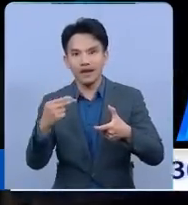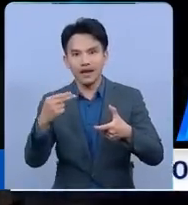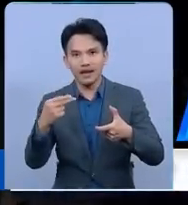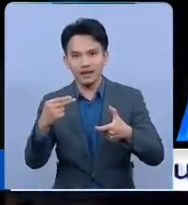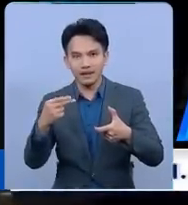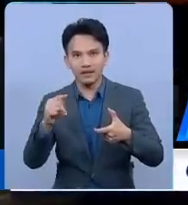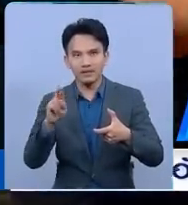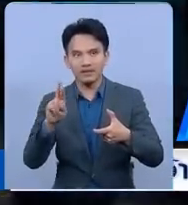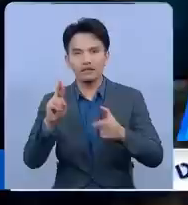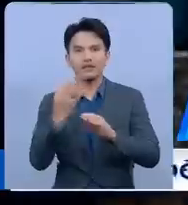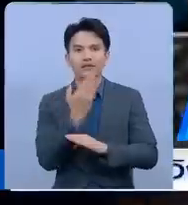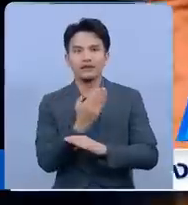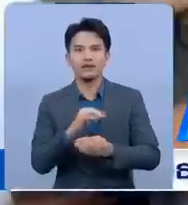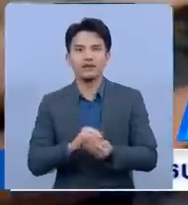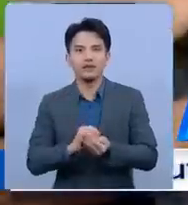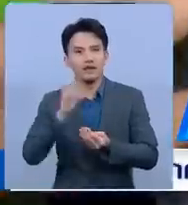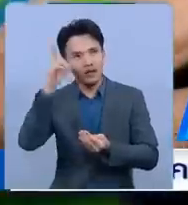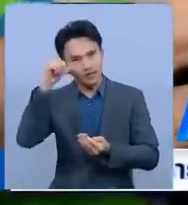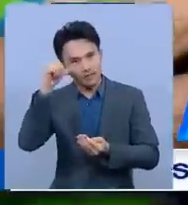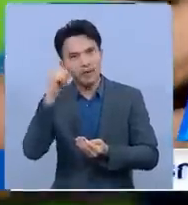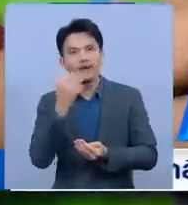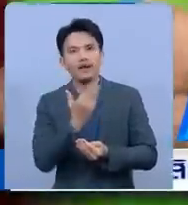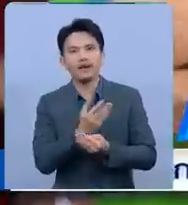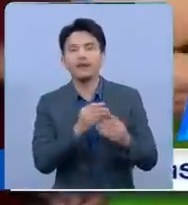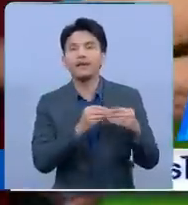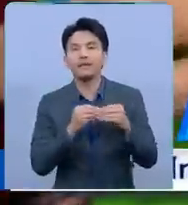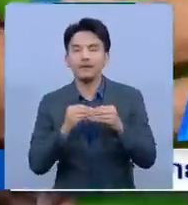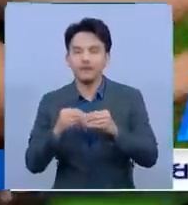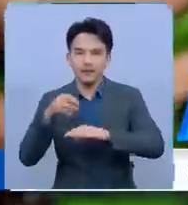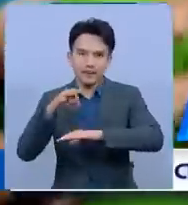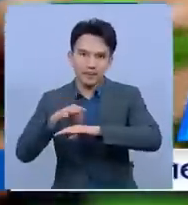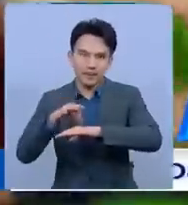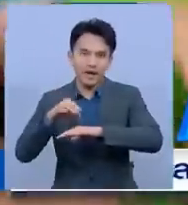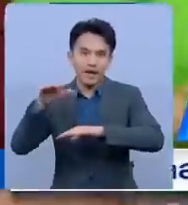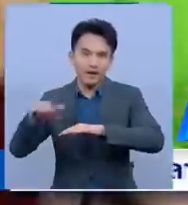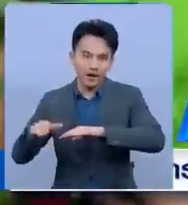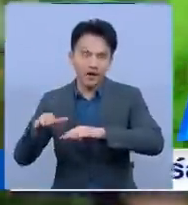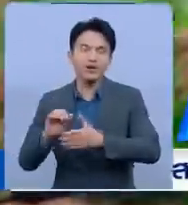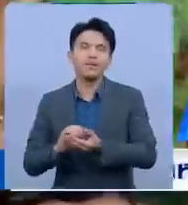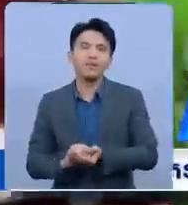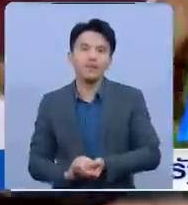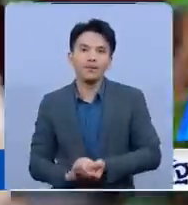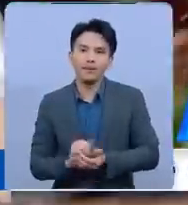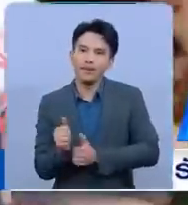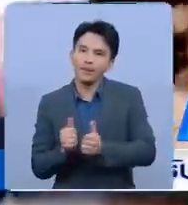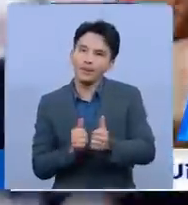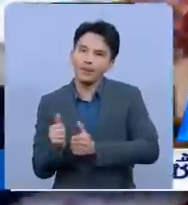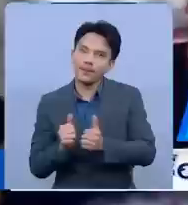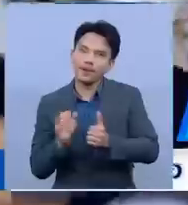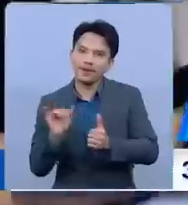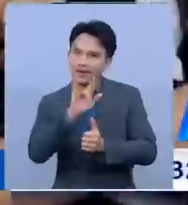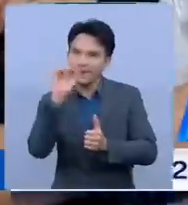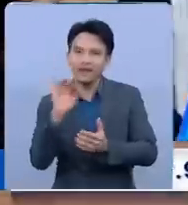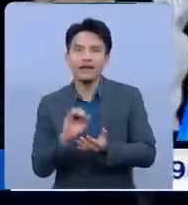รีนุชเทียนทองควงคุณแม่ขวัญเรืองพ่วงตำแหน่งนะคะน้องสะใภ้ป๋าเหนาะลงชิงชัยกันแบบญาติมิตรค่ะ